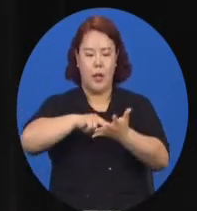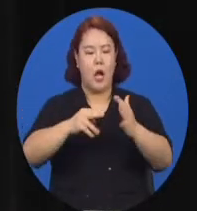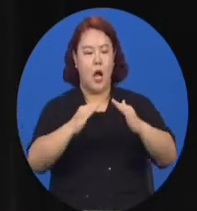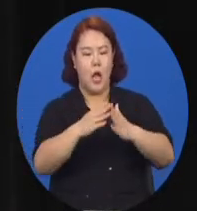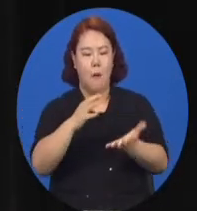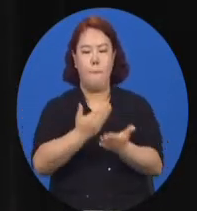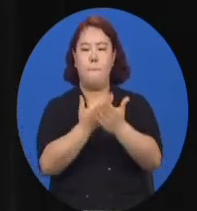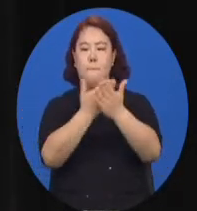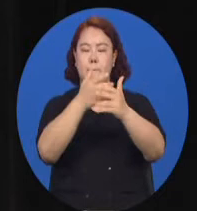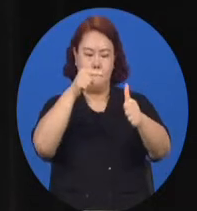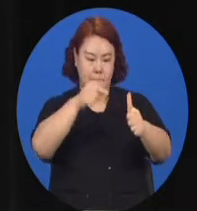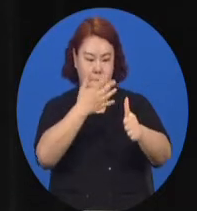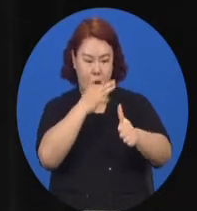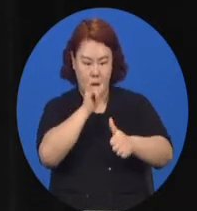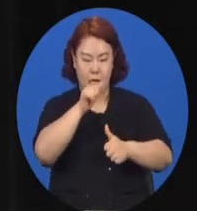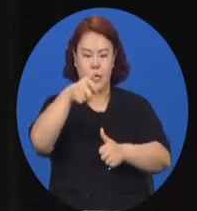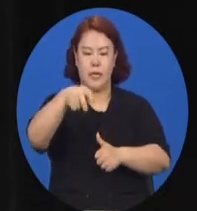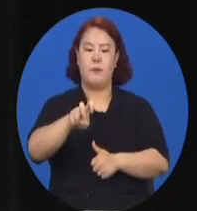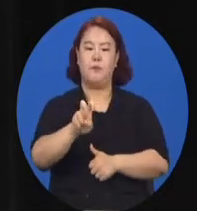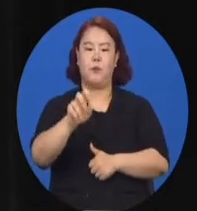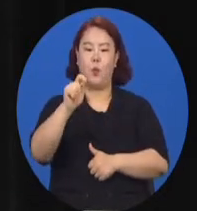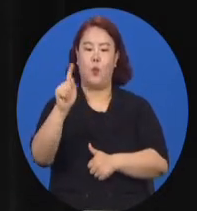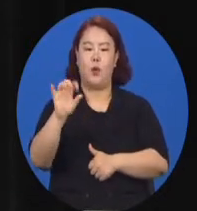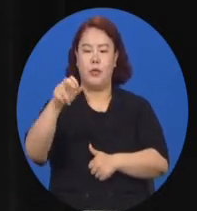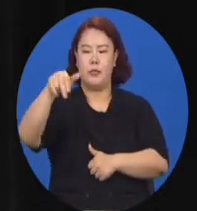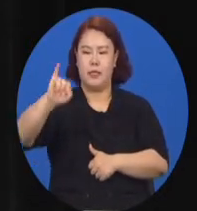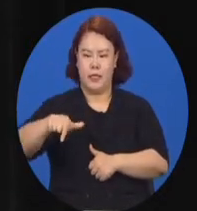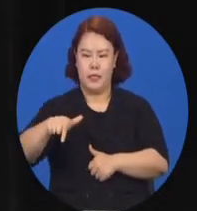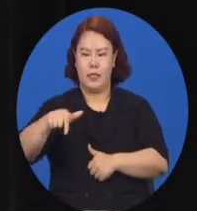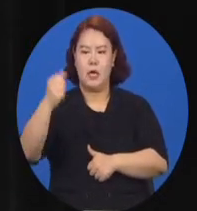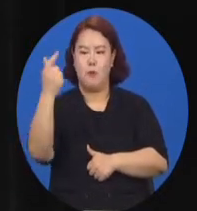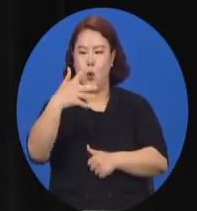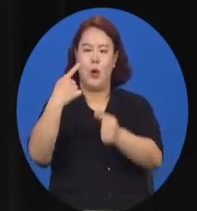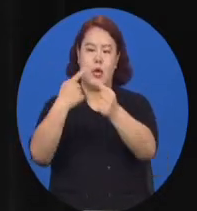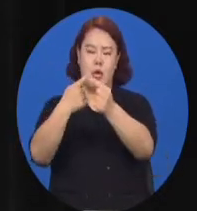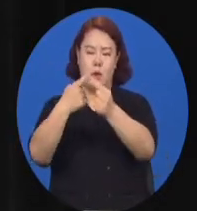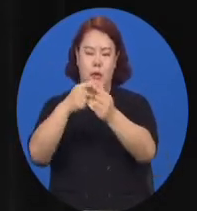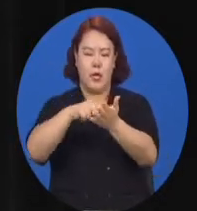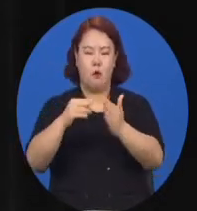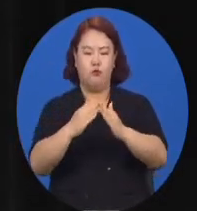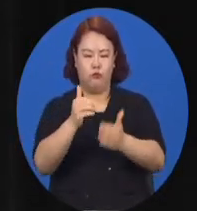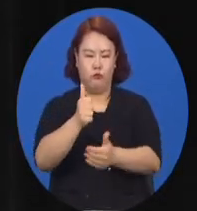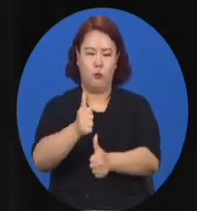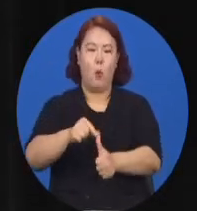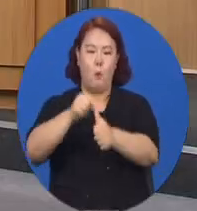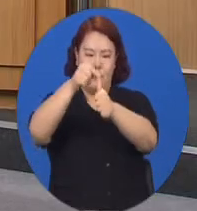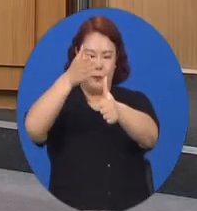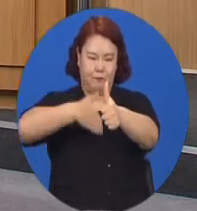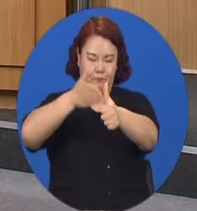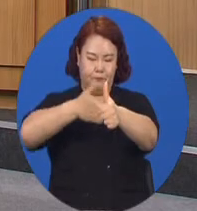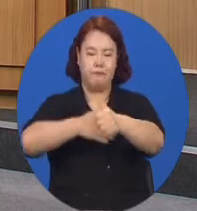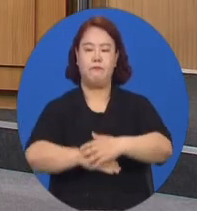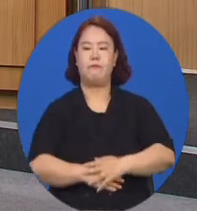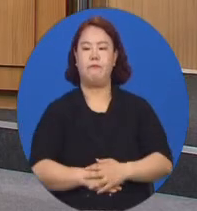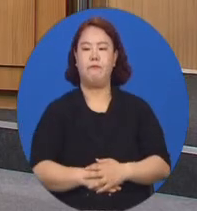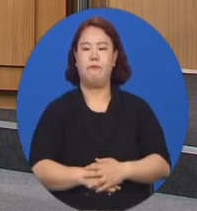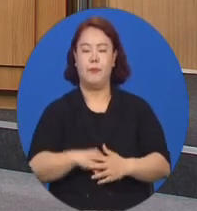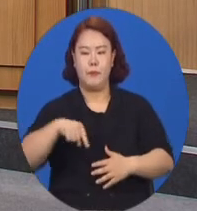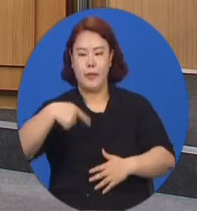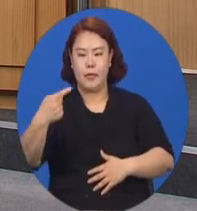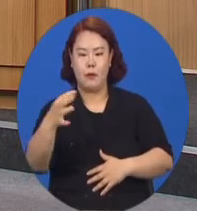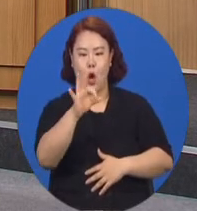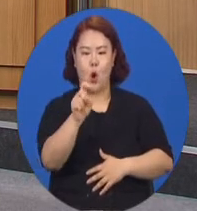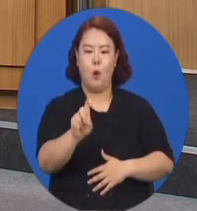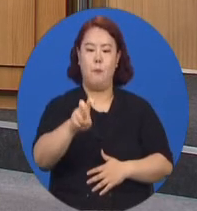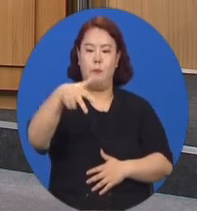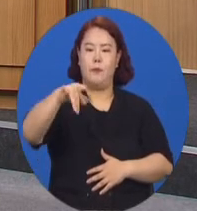수 있는 집권당 후보 기호 1번 김광직을 단양군수로 선택해 주십시오. 네, 자, 이어서